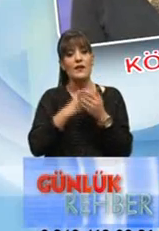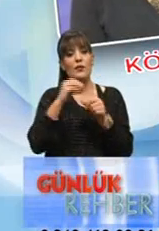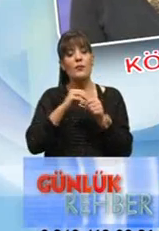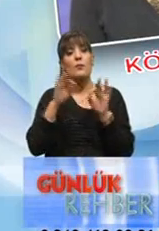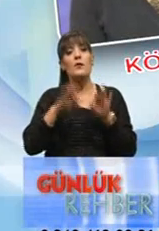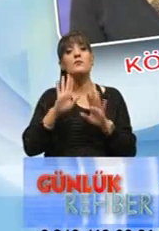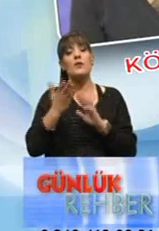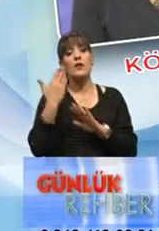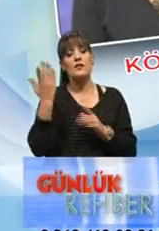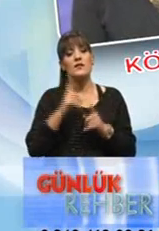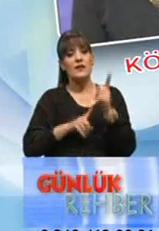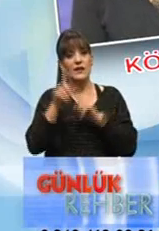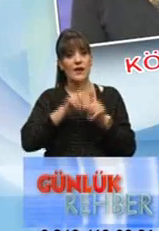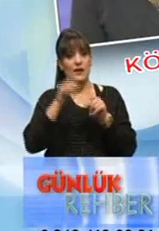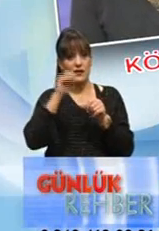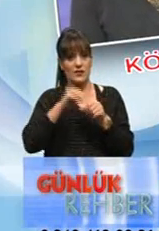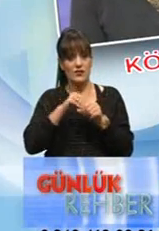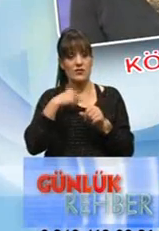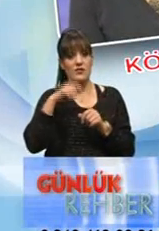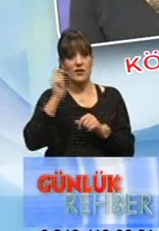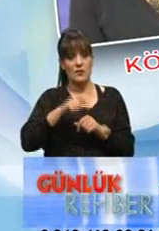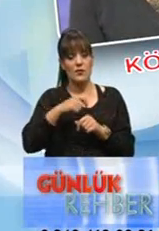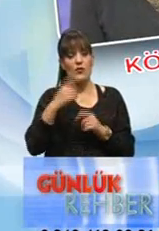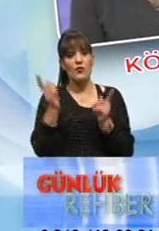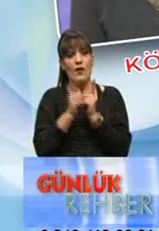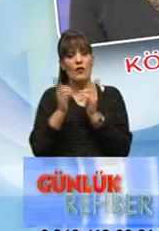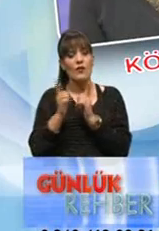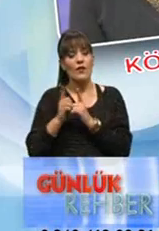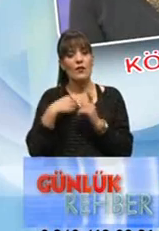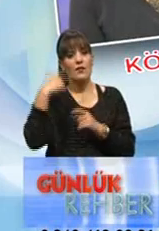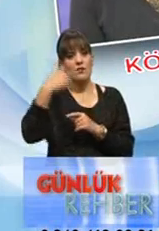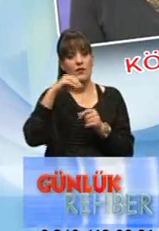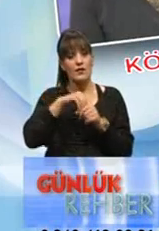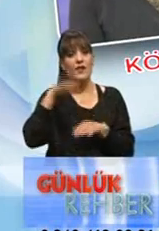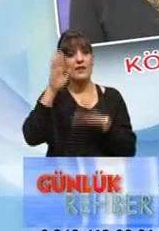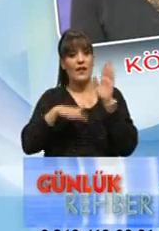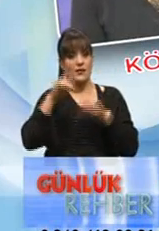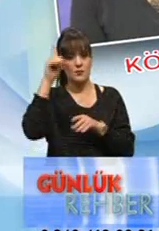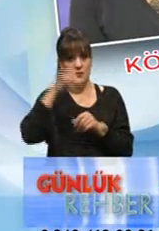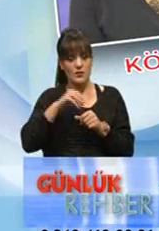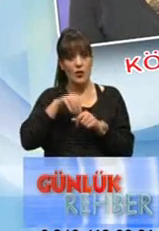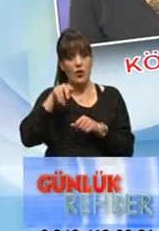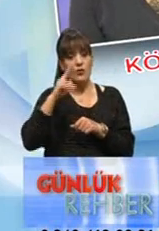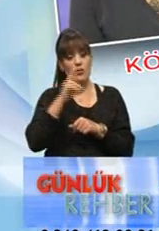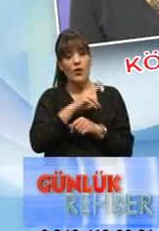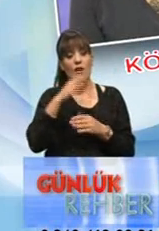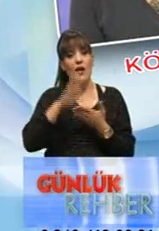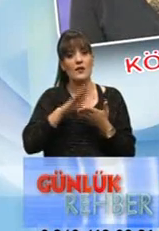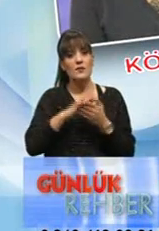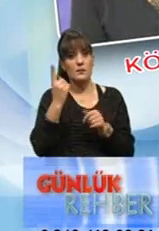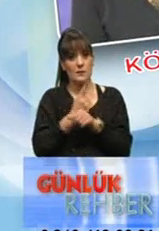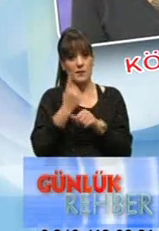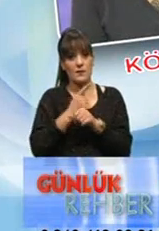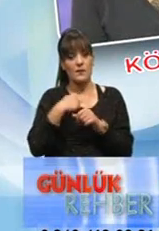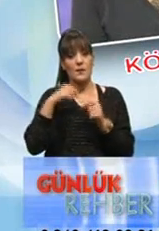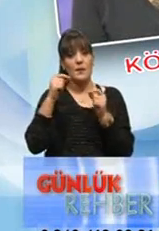başlamadan önce aslında internet için çevirmiştik. Ufak video görüntüleri bunlar. Hı hı. Tanıtım amaçlı. Orada gördüğünüz arkadaşlardan bir